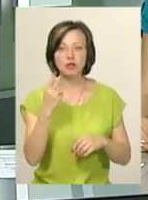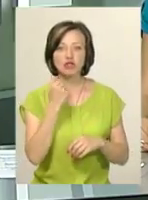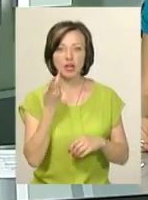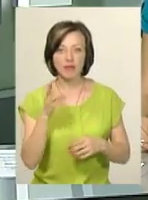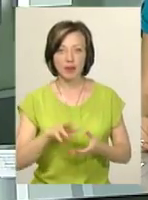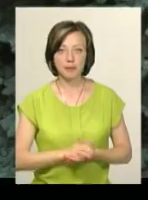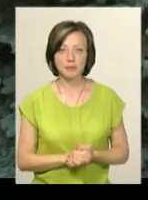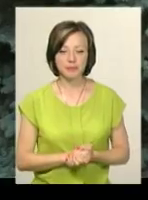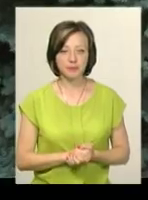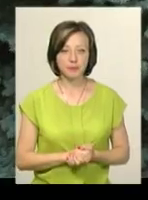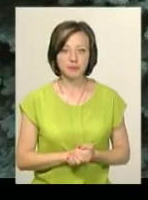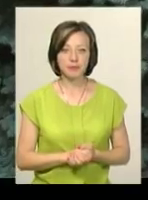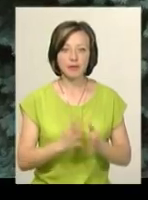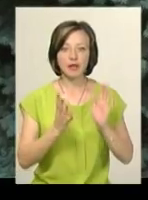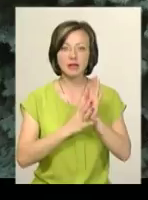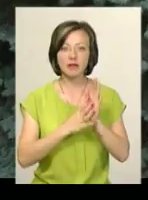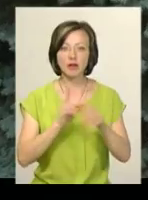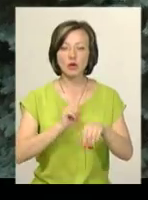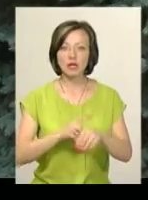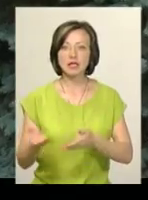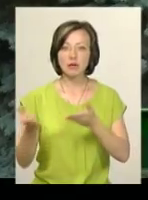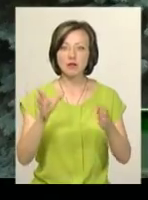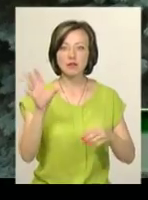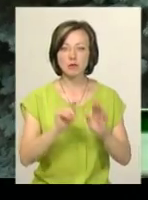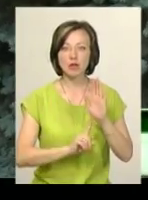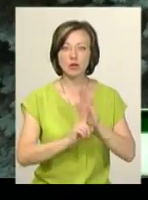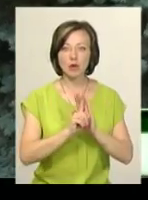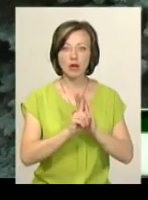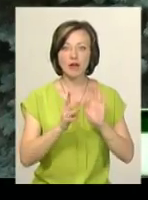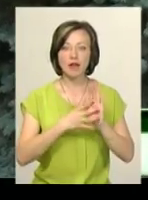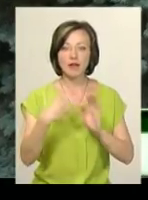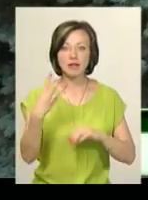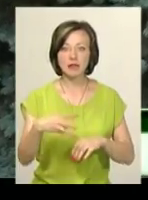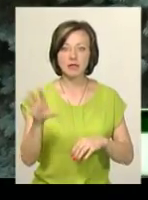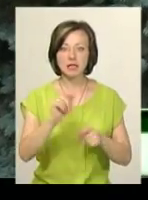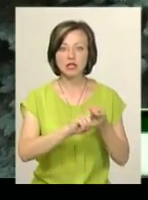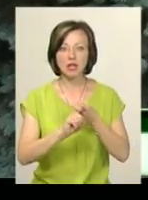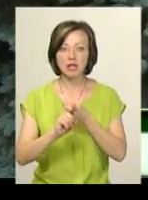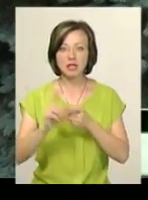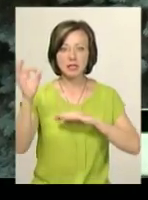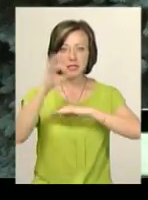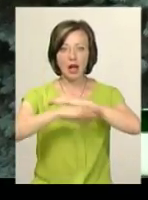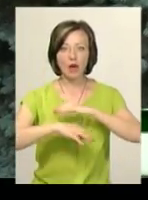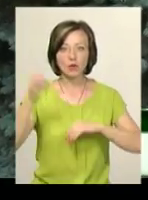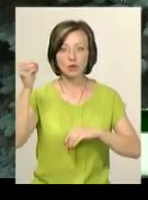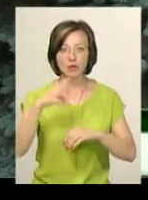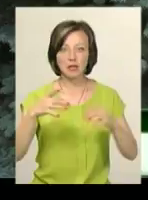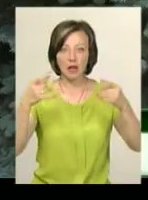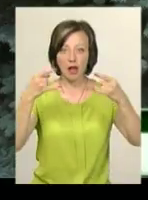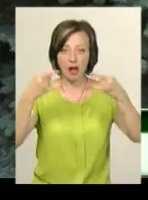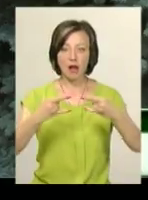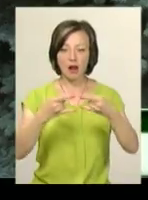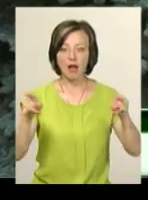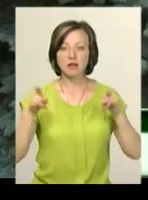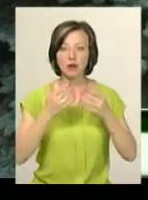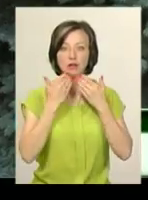червня. На 9 годину запрошуємо усіх, а плануємо десь почати 9:30, тому що все залежить від заходу сонця. Там якраз екран так розміщений, що